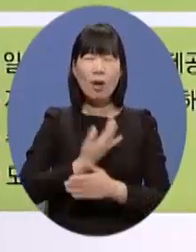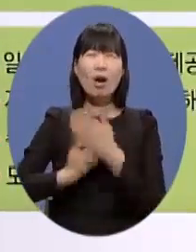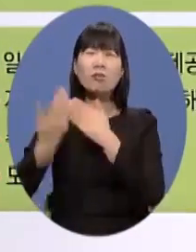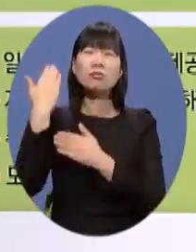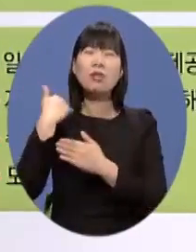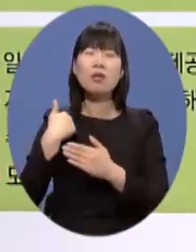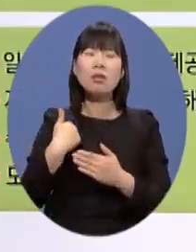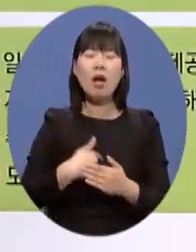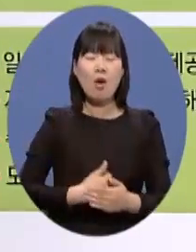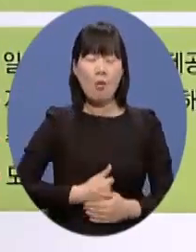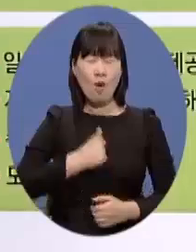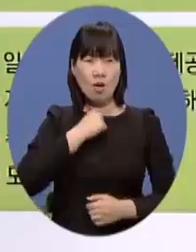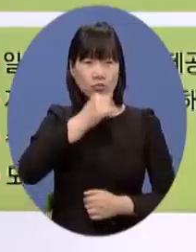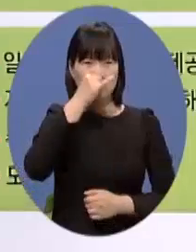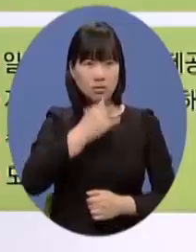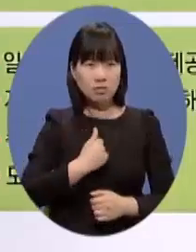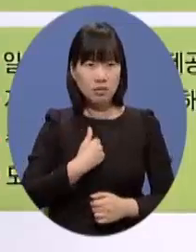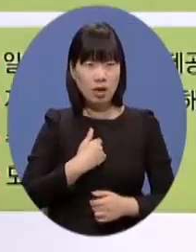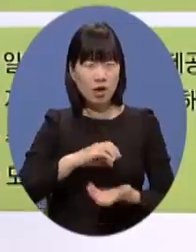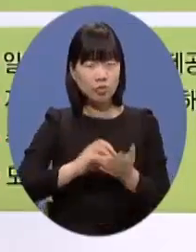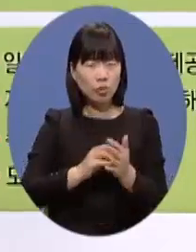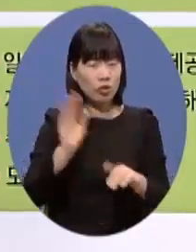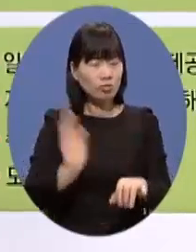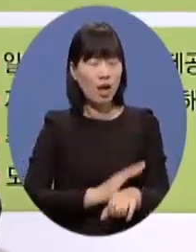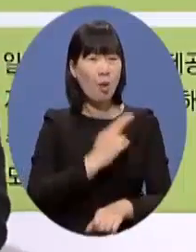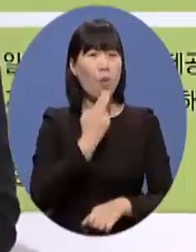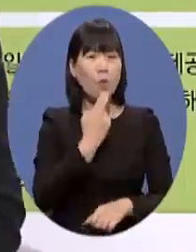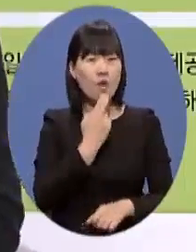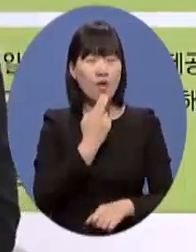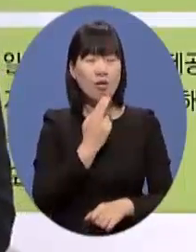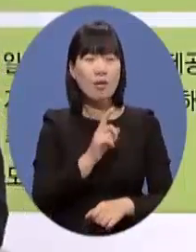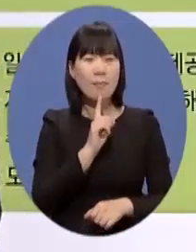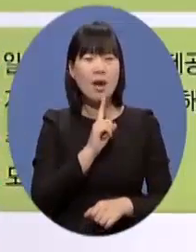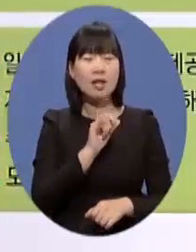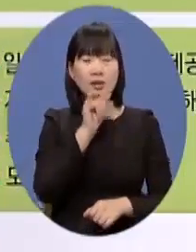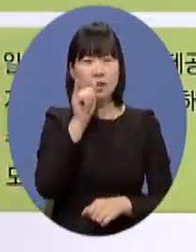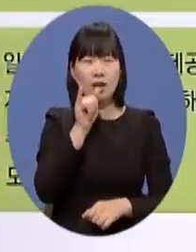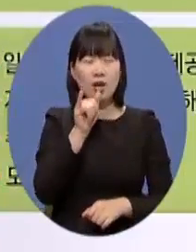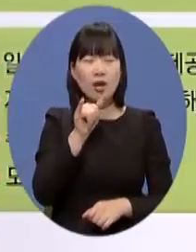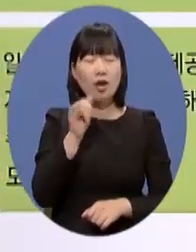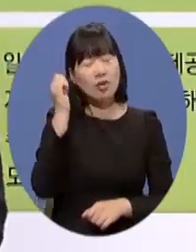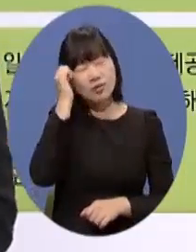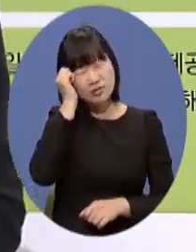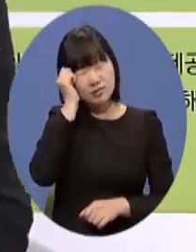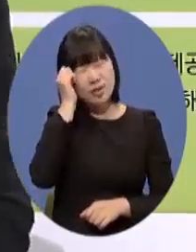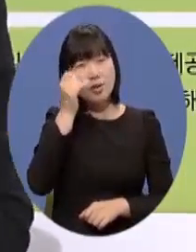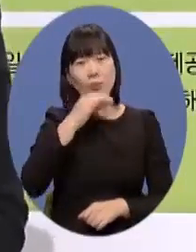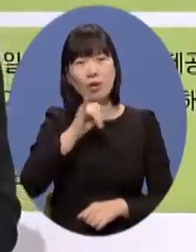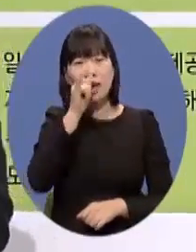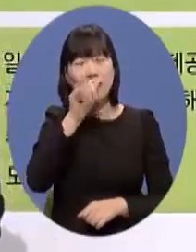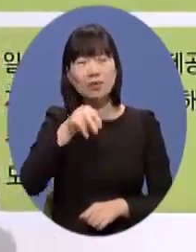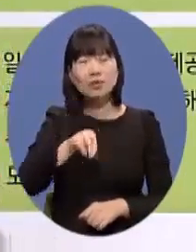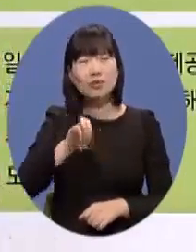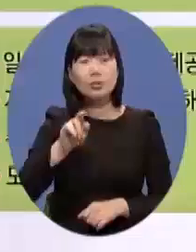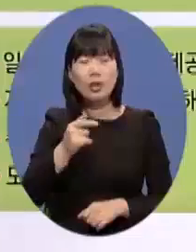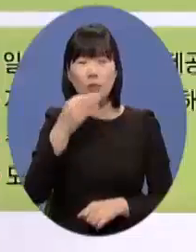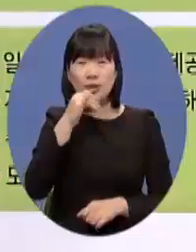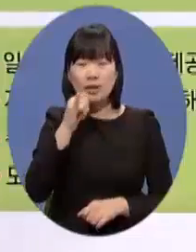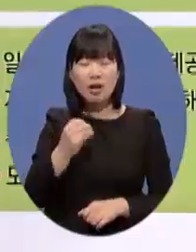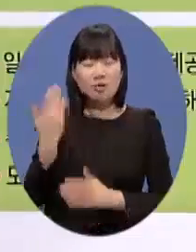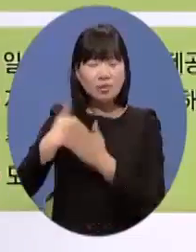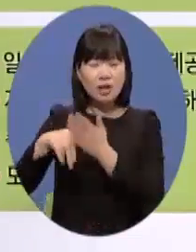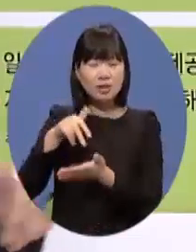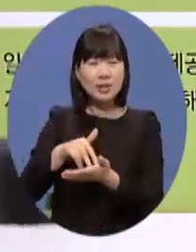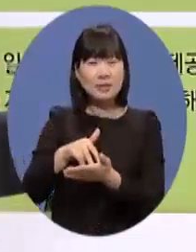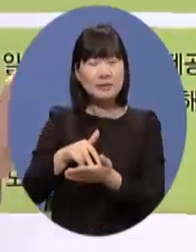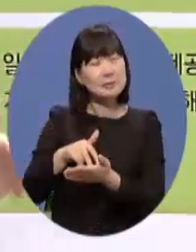막 나한테 막 승질냈지 내가 그런 정도 잘못 안 했는데 한 번씩은 다 듣게 되거든요. 그렇죠. 그게 수면 네. 효과라고 하는데요. 그 당시에는 애가 찜찜하긴